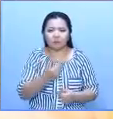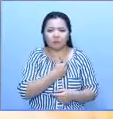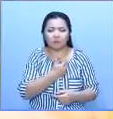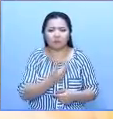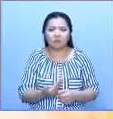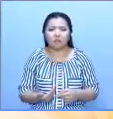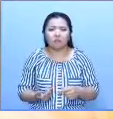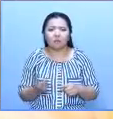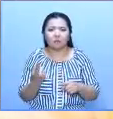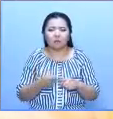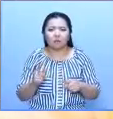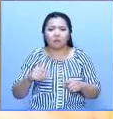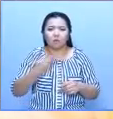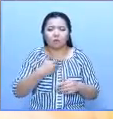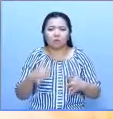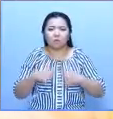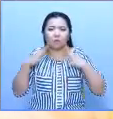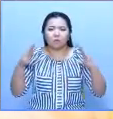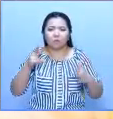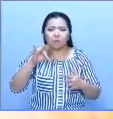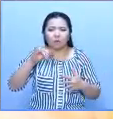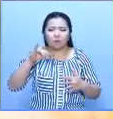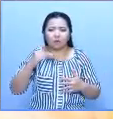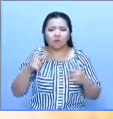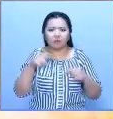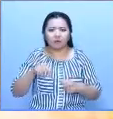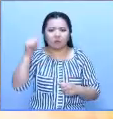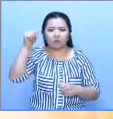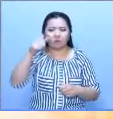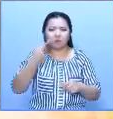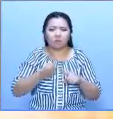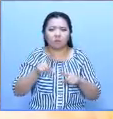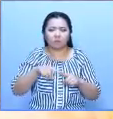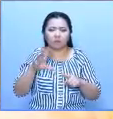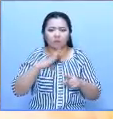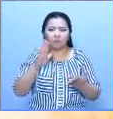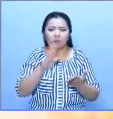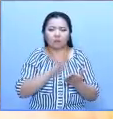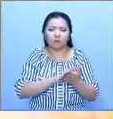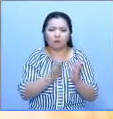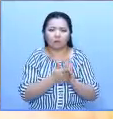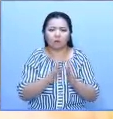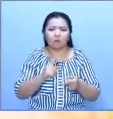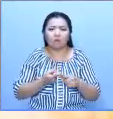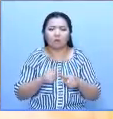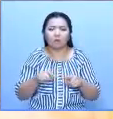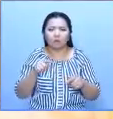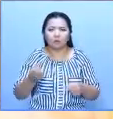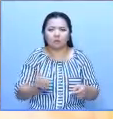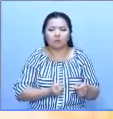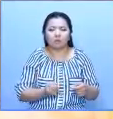нас. Я скажу, у нас большой прорыв. В этом году у нас мы заключили договор промежуточного трудоустройства со столовой